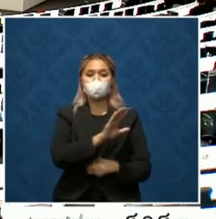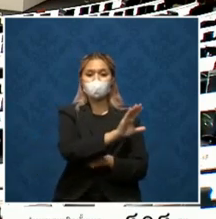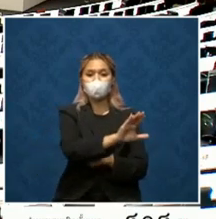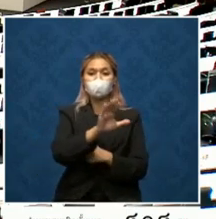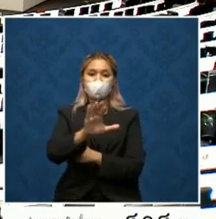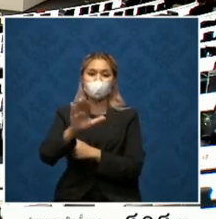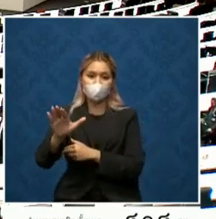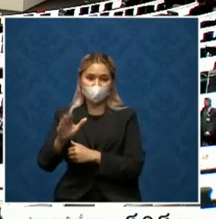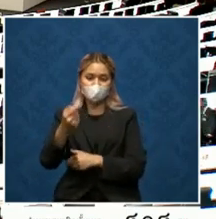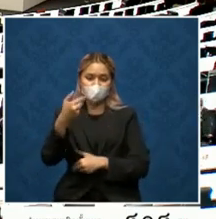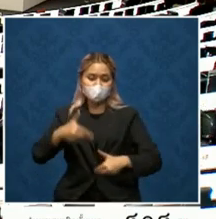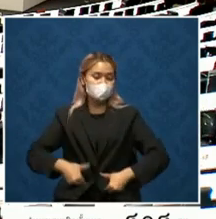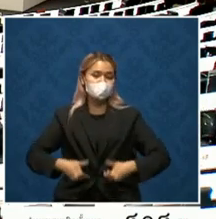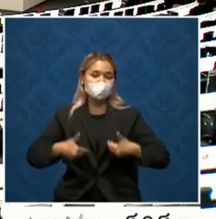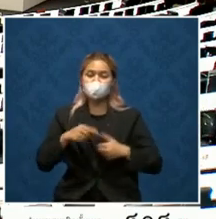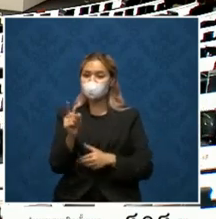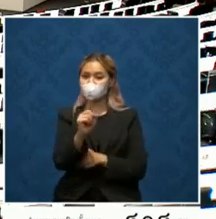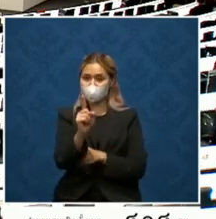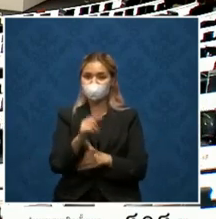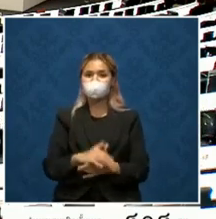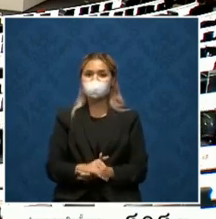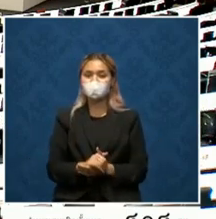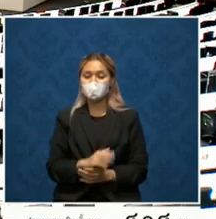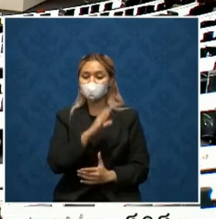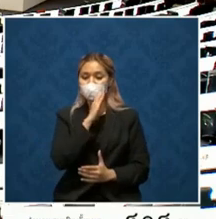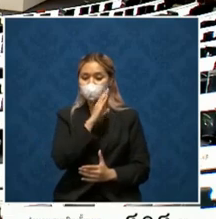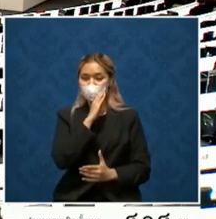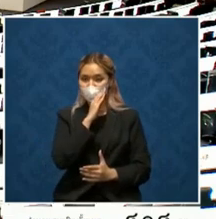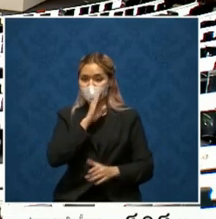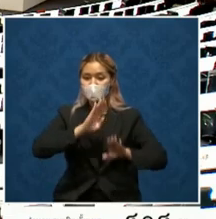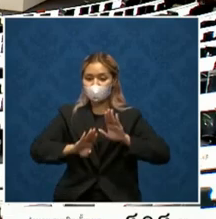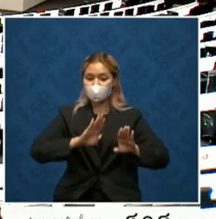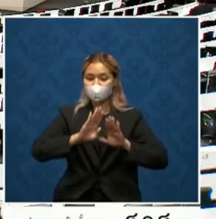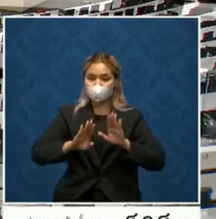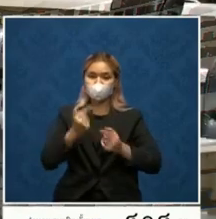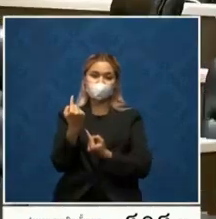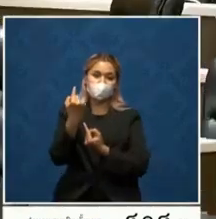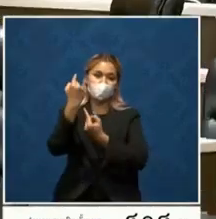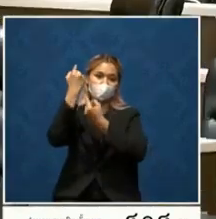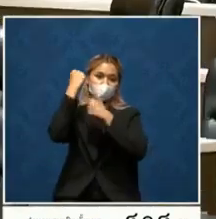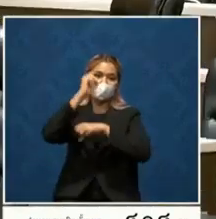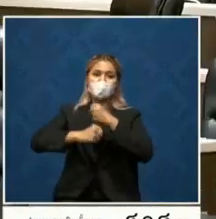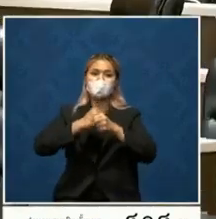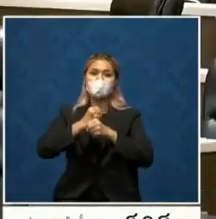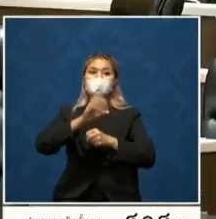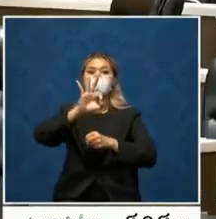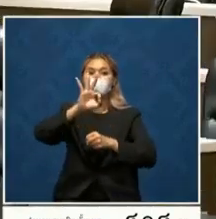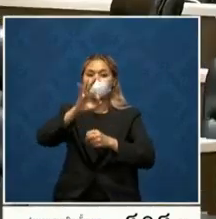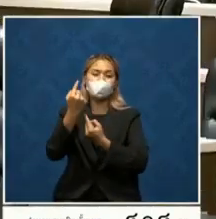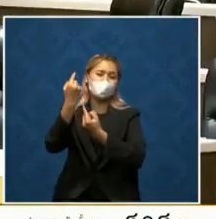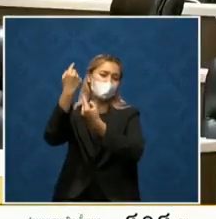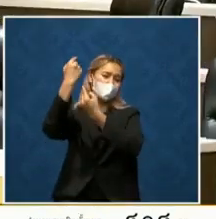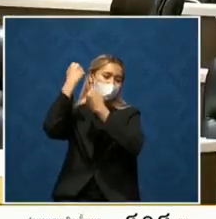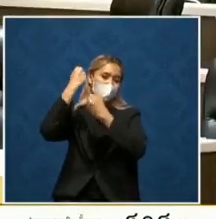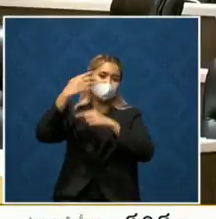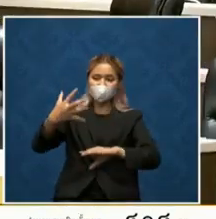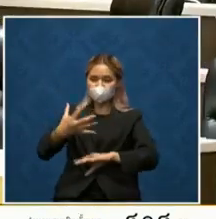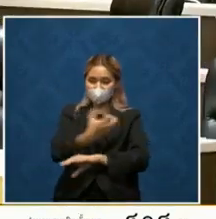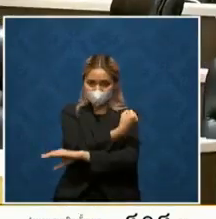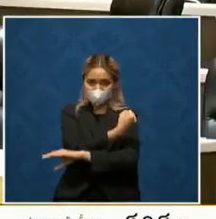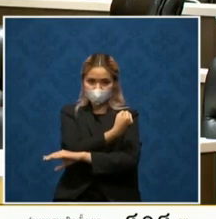เป็นอย่างไรกันบ้างเมื่อเปรียบเทียบกับ 9ปีที่แล้วค่ะตั้งแต่มีการยึดอำนาจจาก